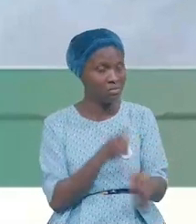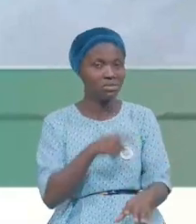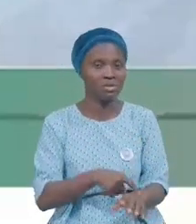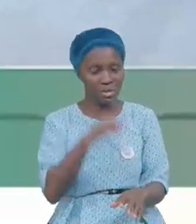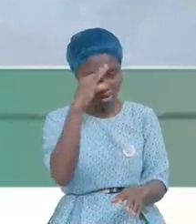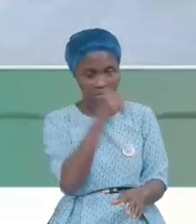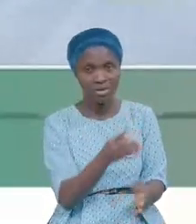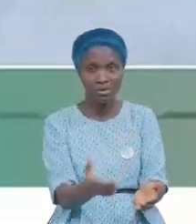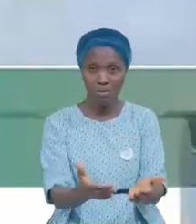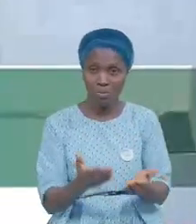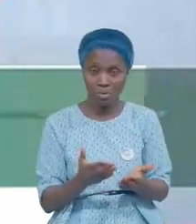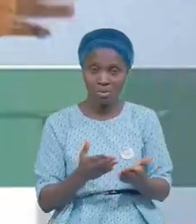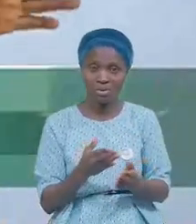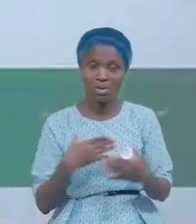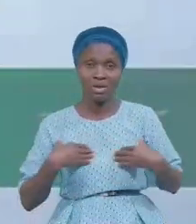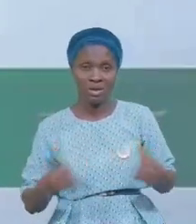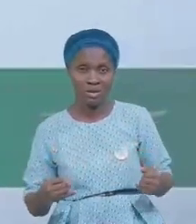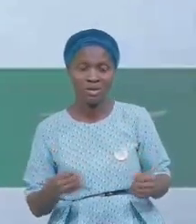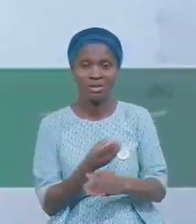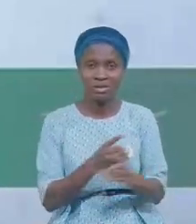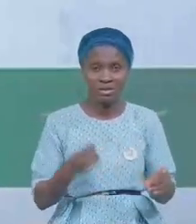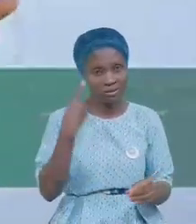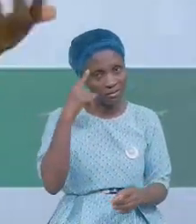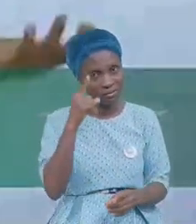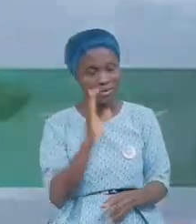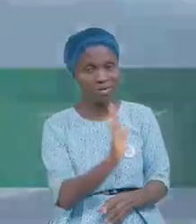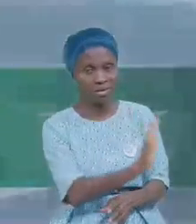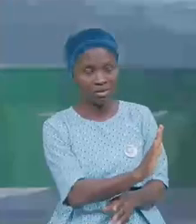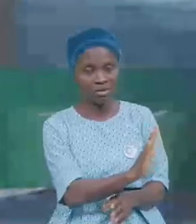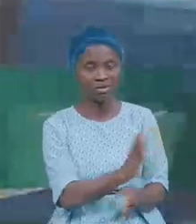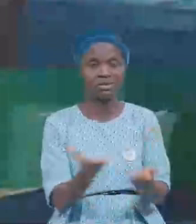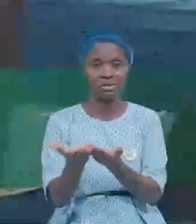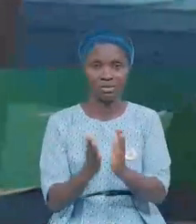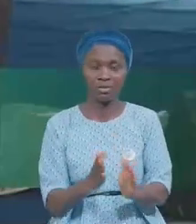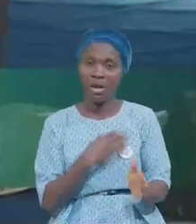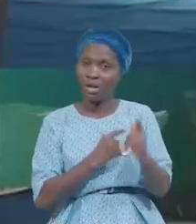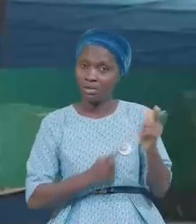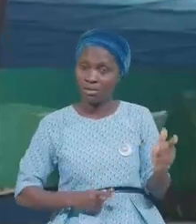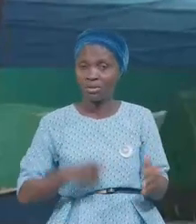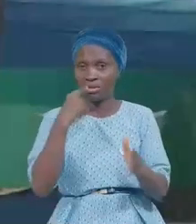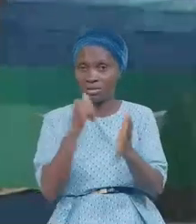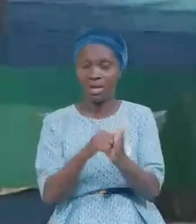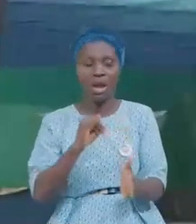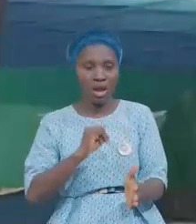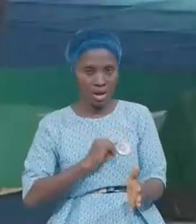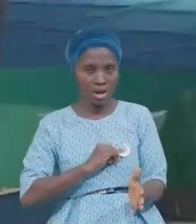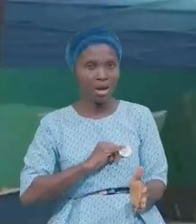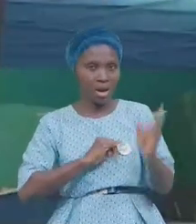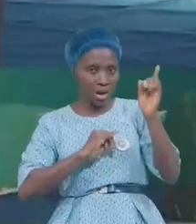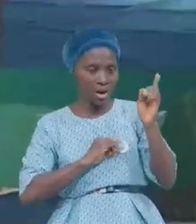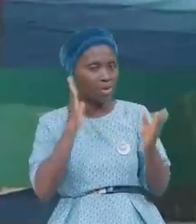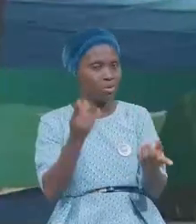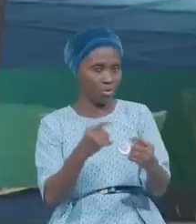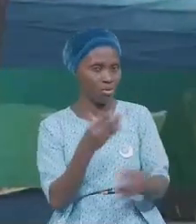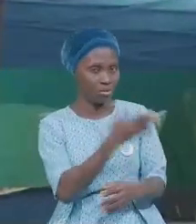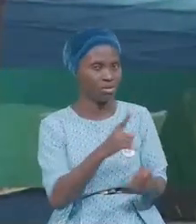il voulait la délivrance pour son serviteur. Et le Seigneur a dit, je viendrai et je le guérirai. Mais